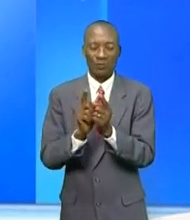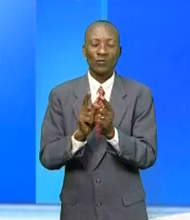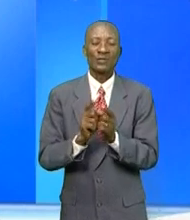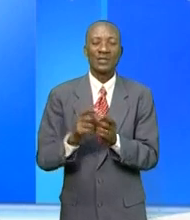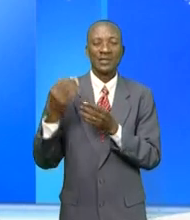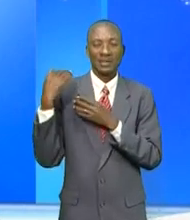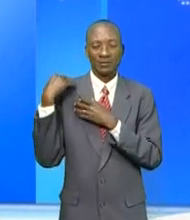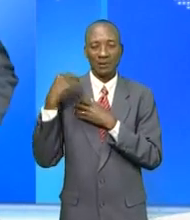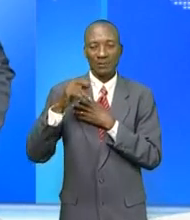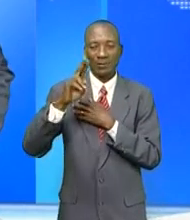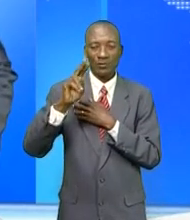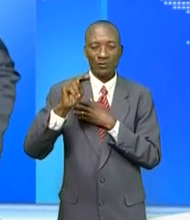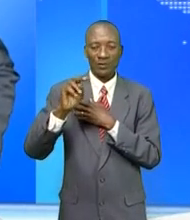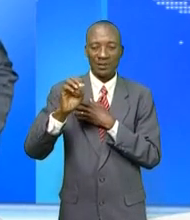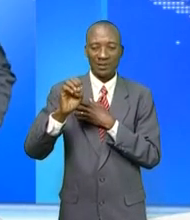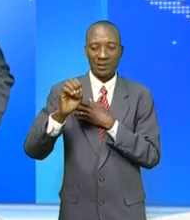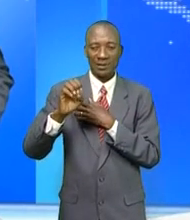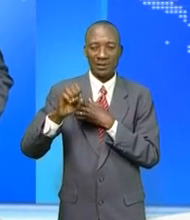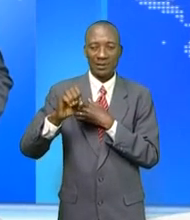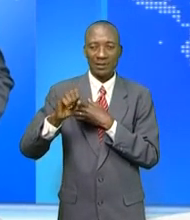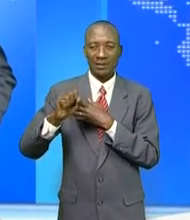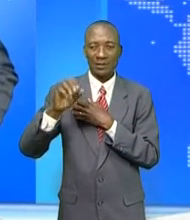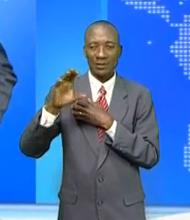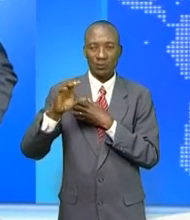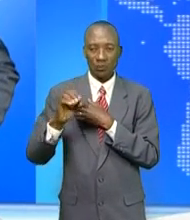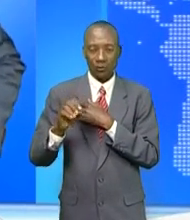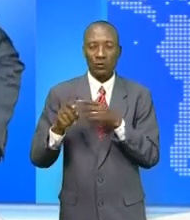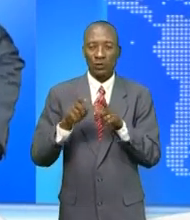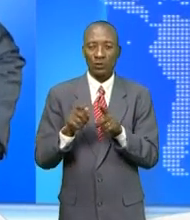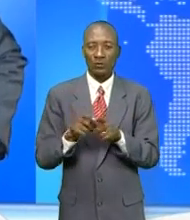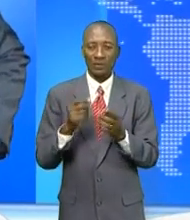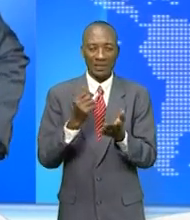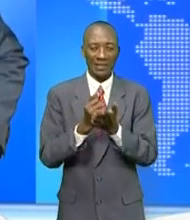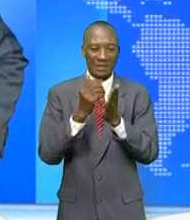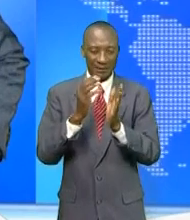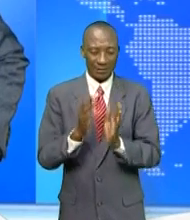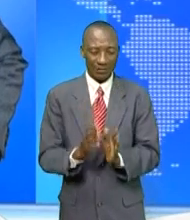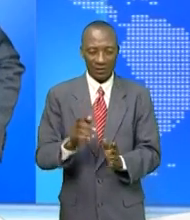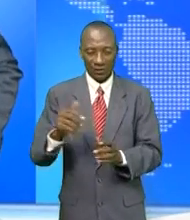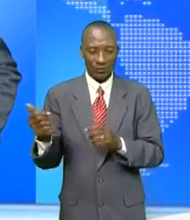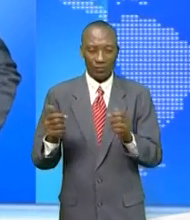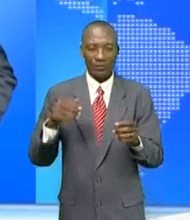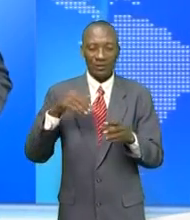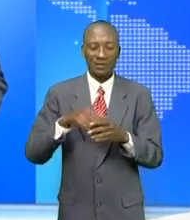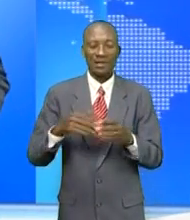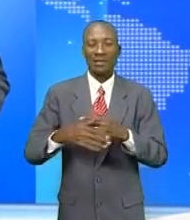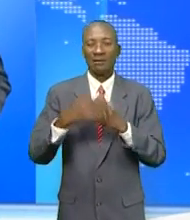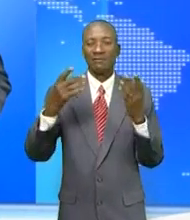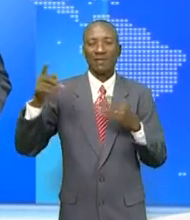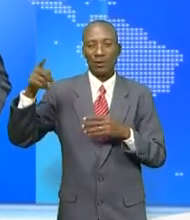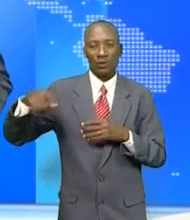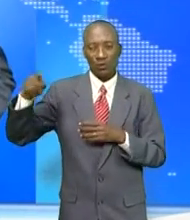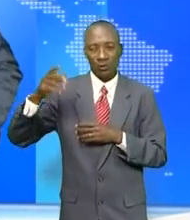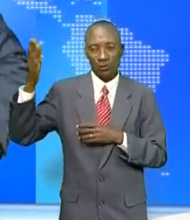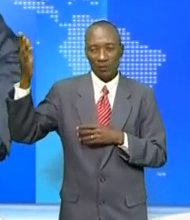l'UNESCO, 6 avenue des ambassadeurs, commune de la Gombe. La date limite pour la réception des candidatures est fixée